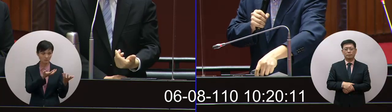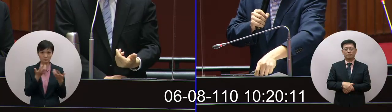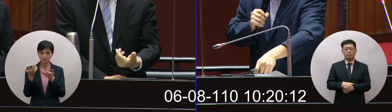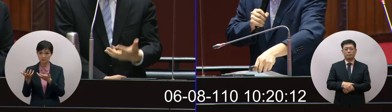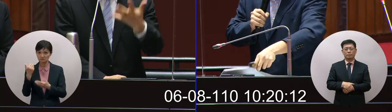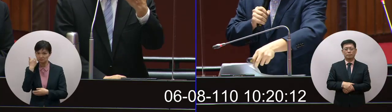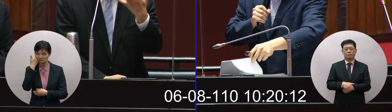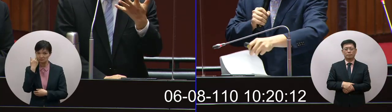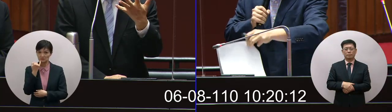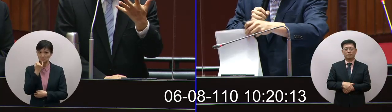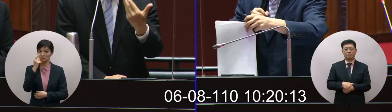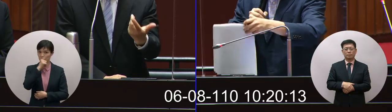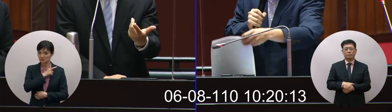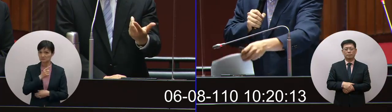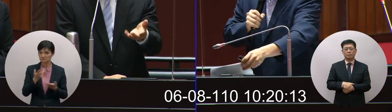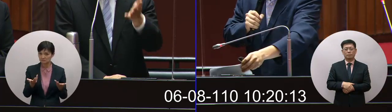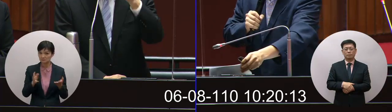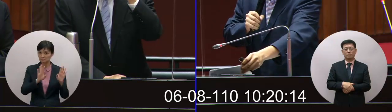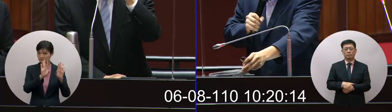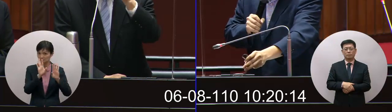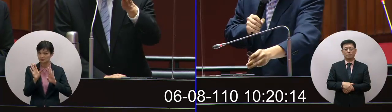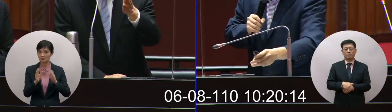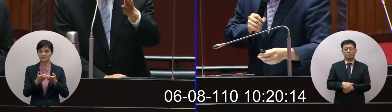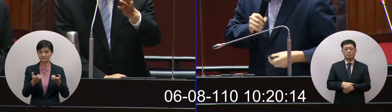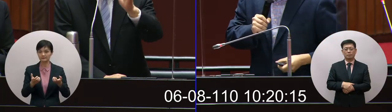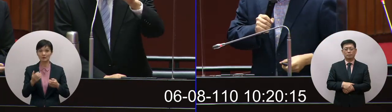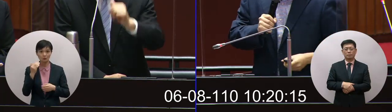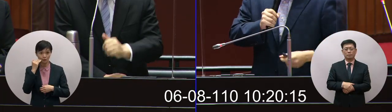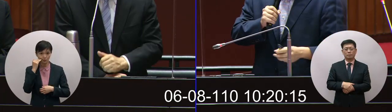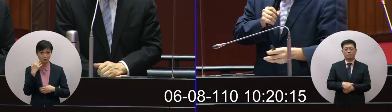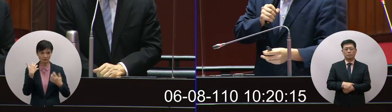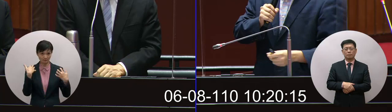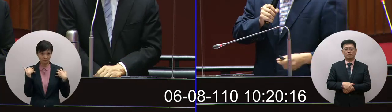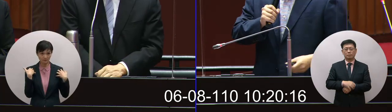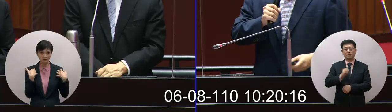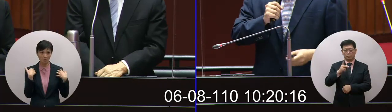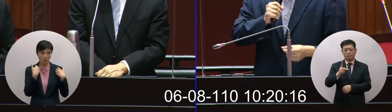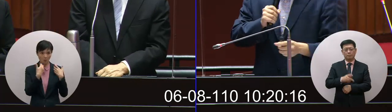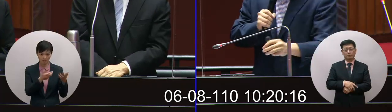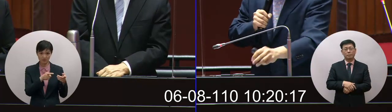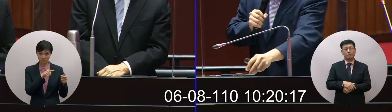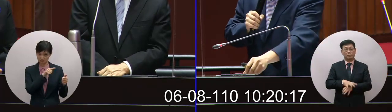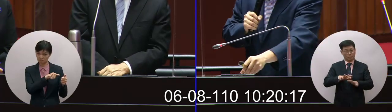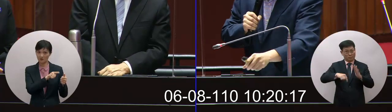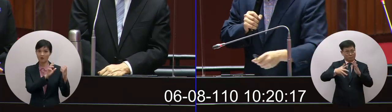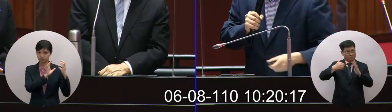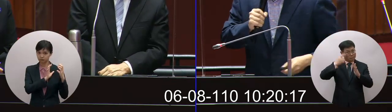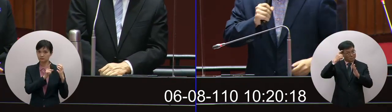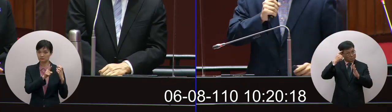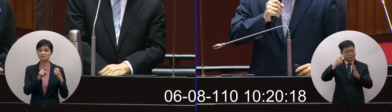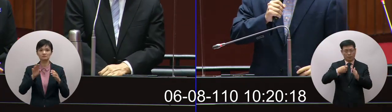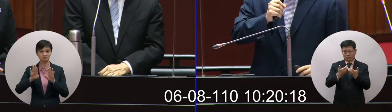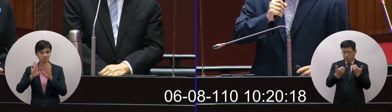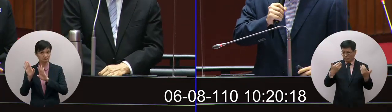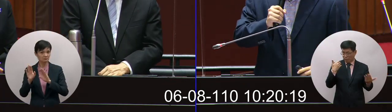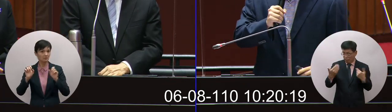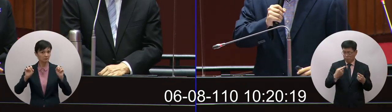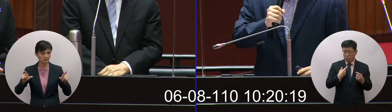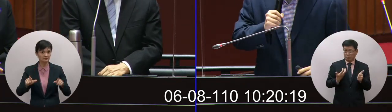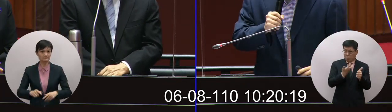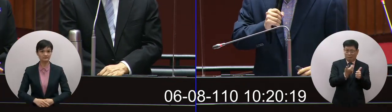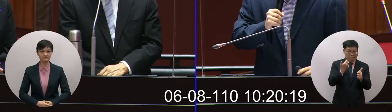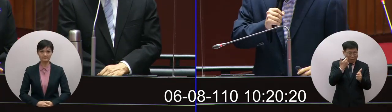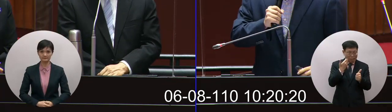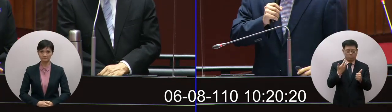归责 的情况， 对啦，啊那可归责都不敢。 OK， 好。所以院长认为说要区分它的可规